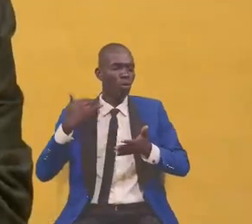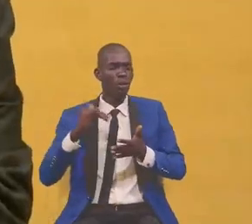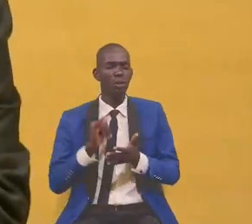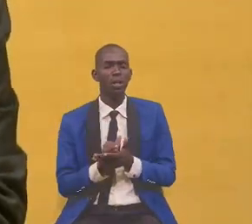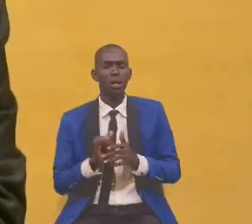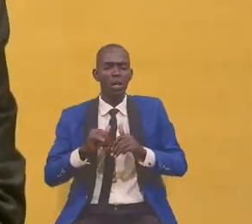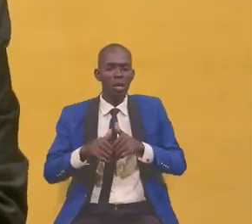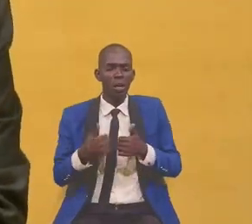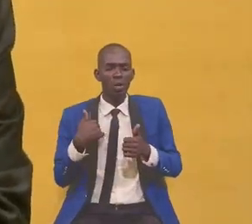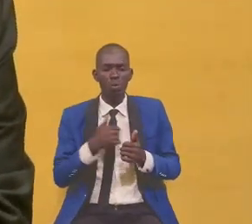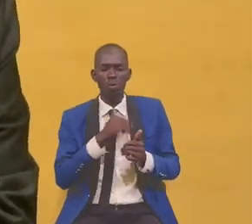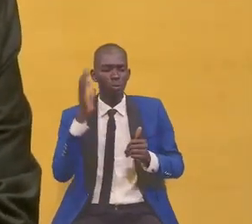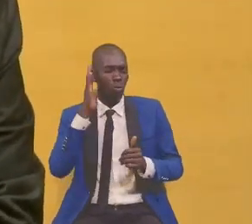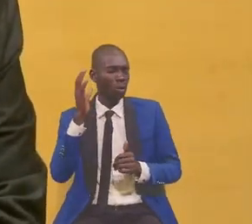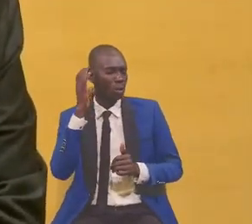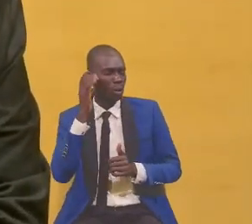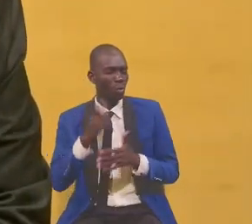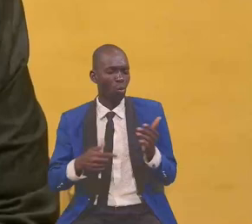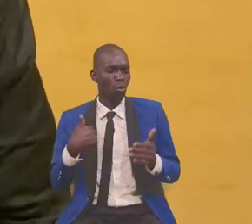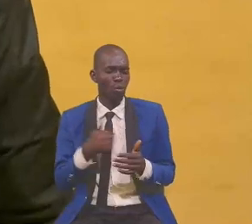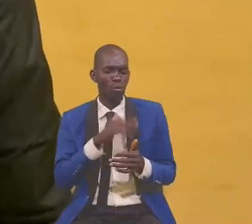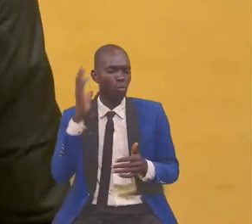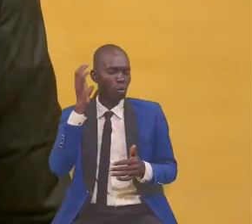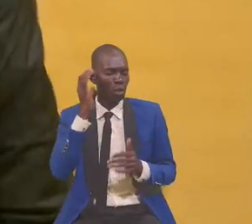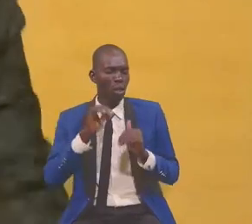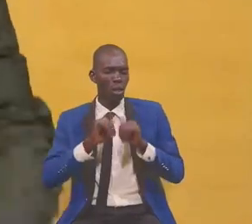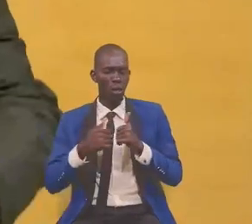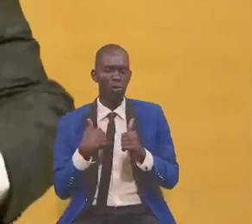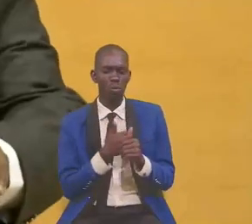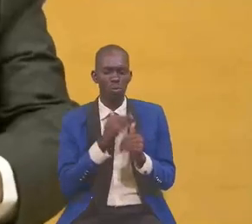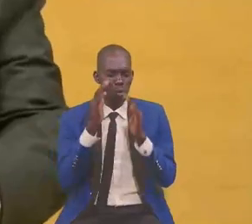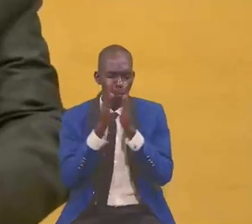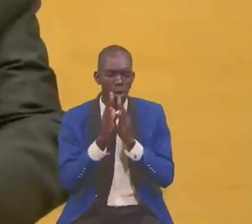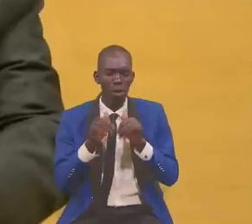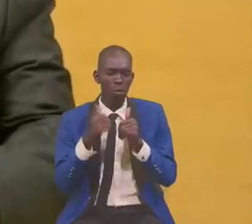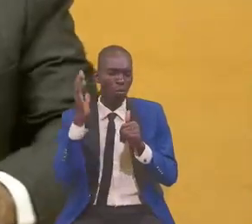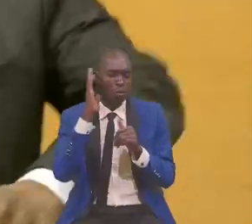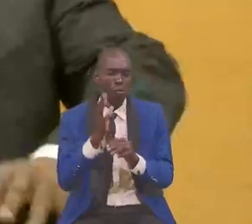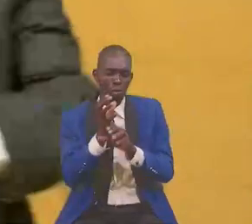Comment nous allons prier? Comment nous allons recevoir dans la prière? Seigneur, je prie.